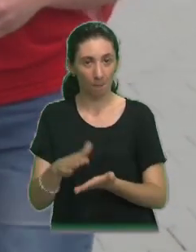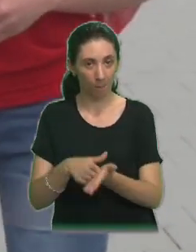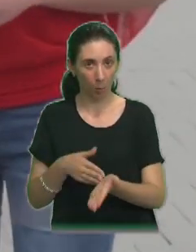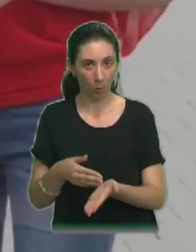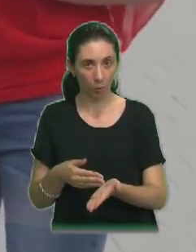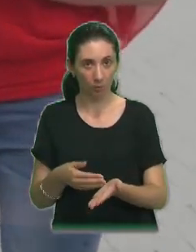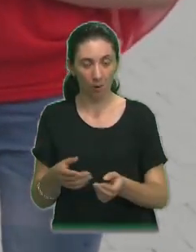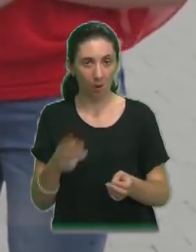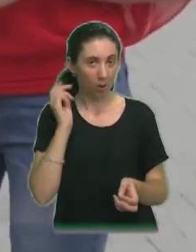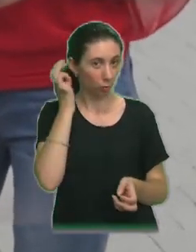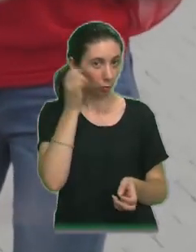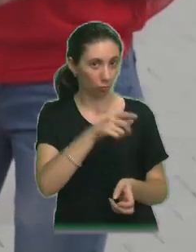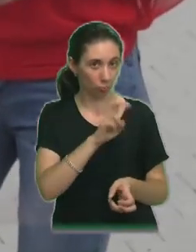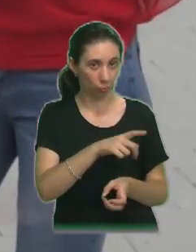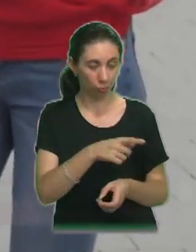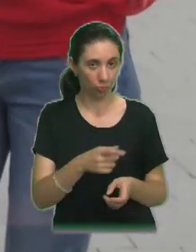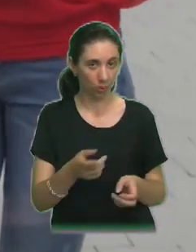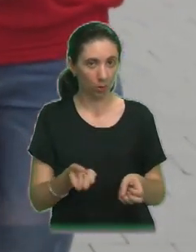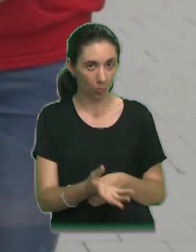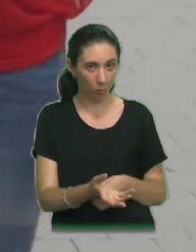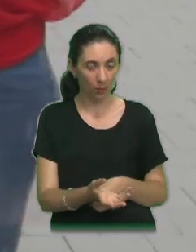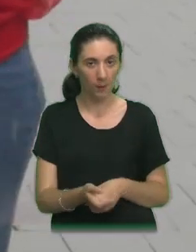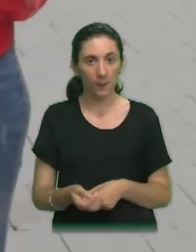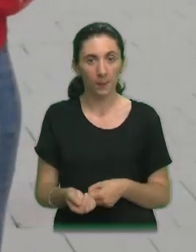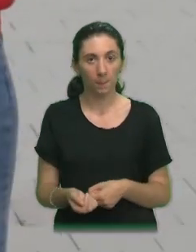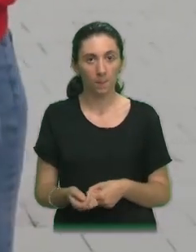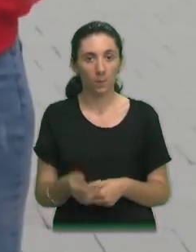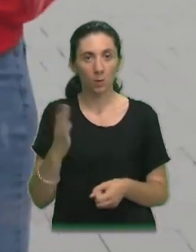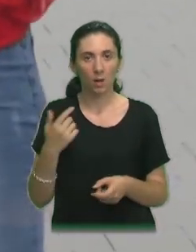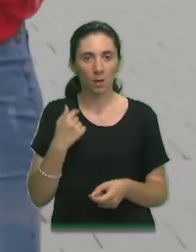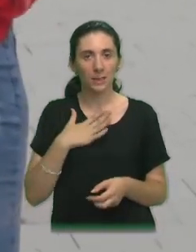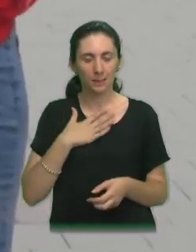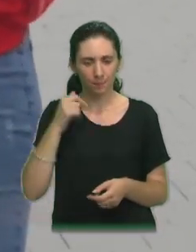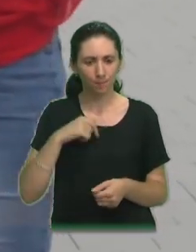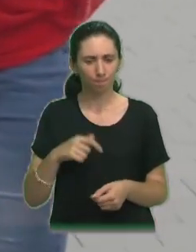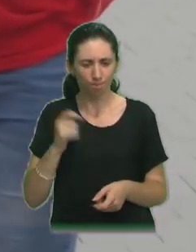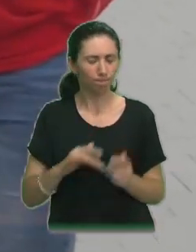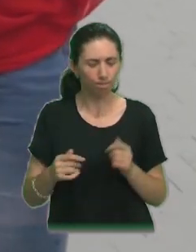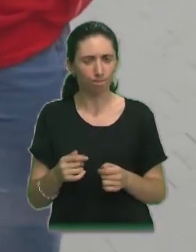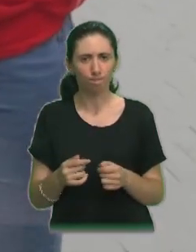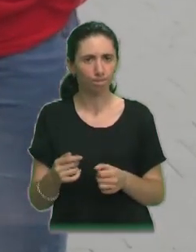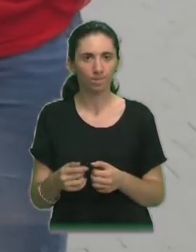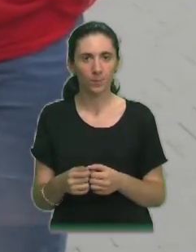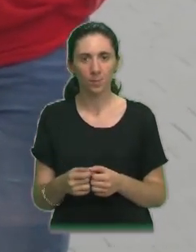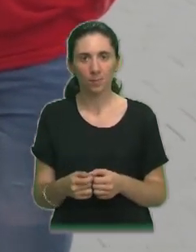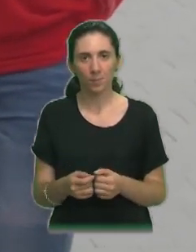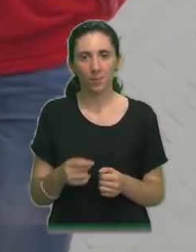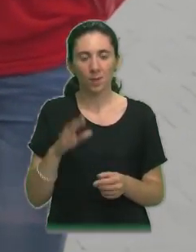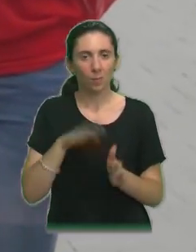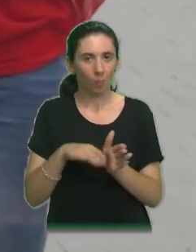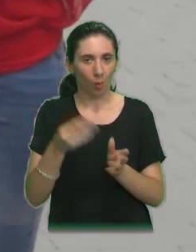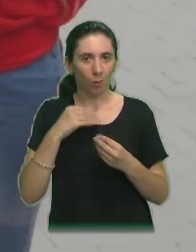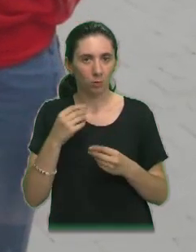hoćeš, jer to niko ne čuje. A ja kad sam počela kuglati sa čujućima, onda sam